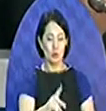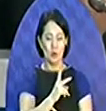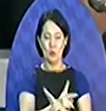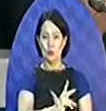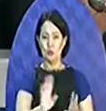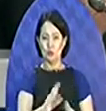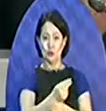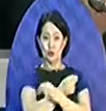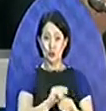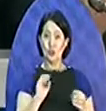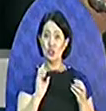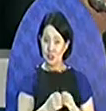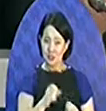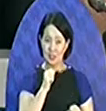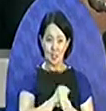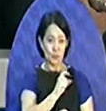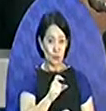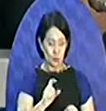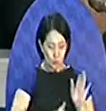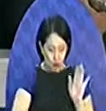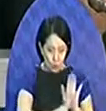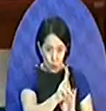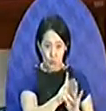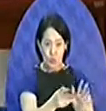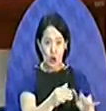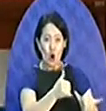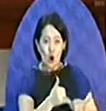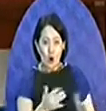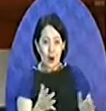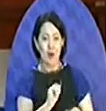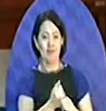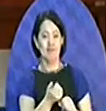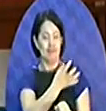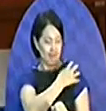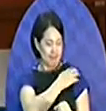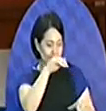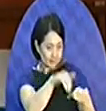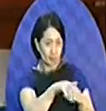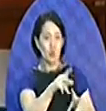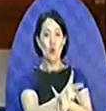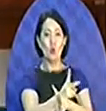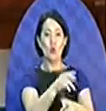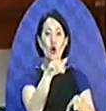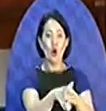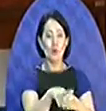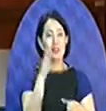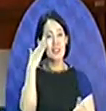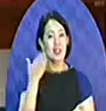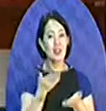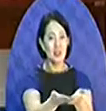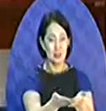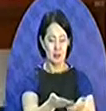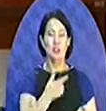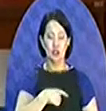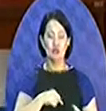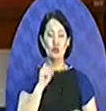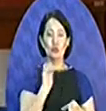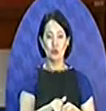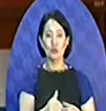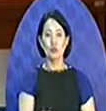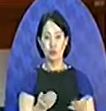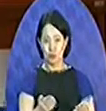албан тушаалтан үүссэн хохирлыг хариуцдаг байх заалтыгч хуульд тусах саналыг гишүүд гаргаад байна. За төрийн албаны зөвлөлийн эрх